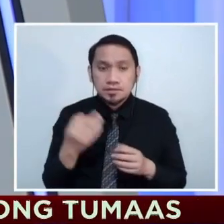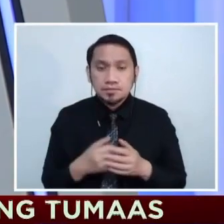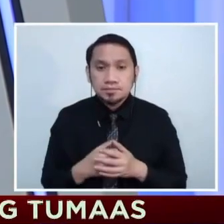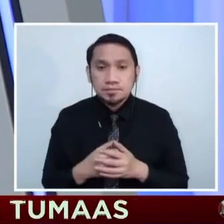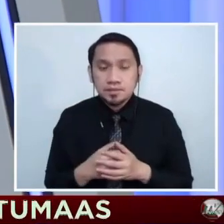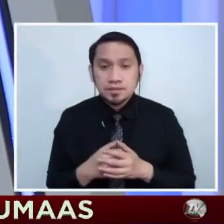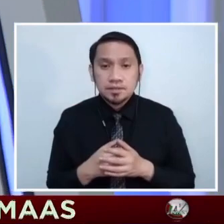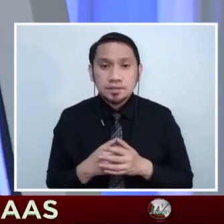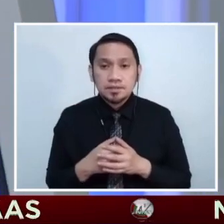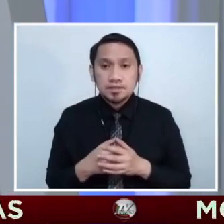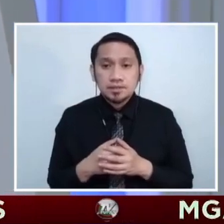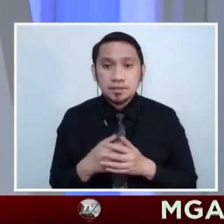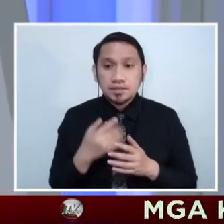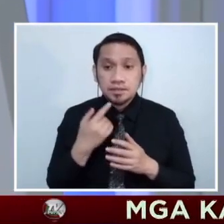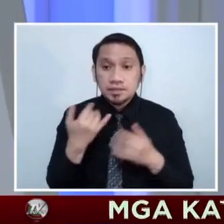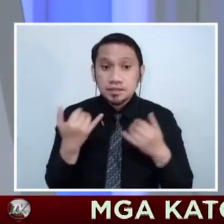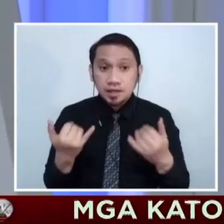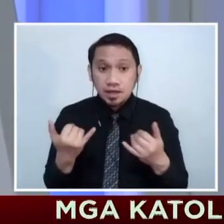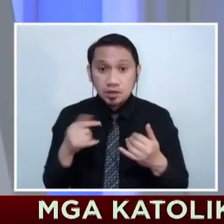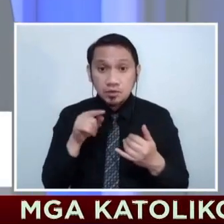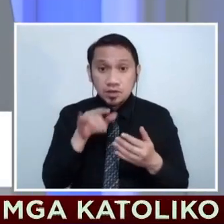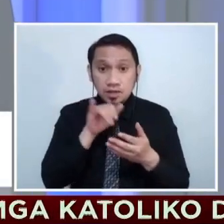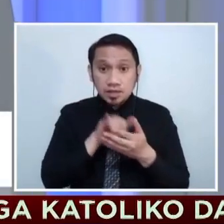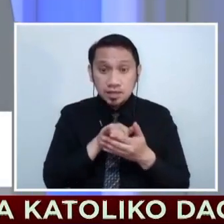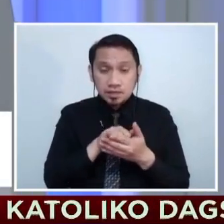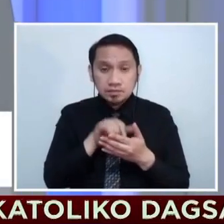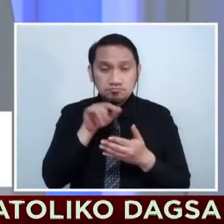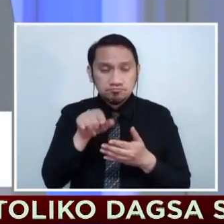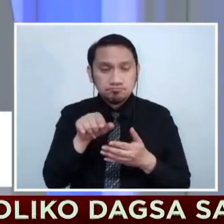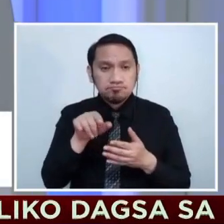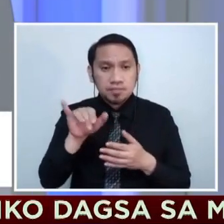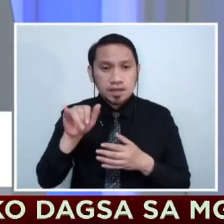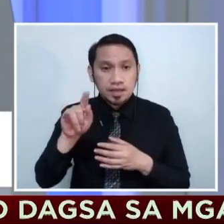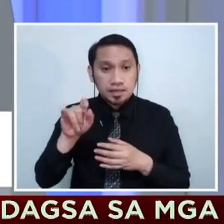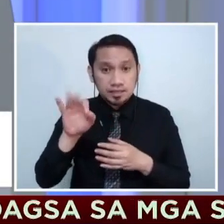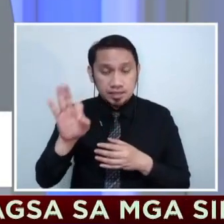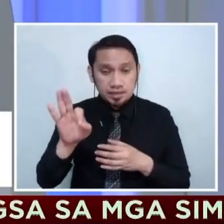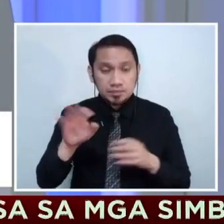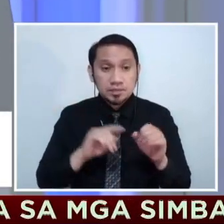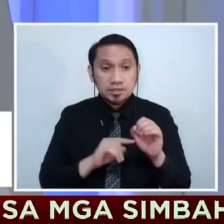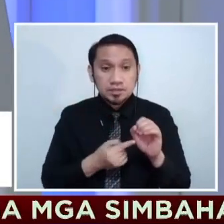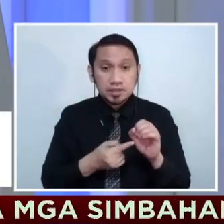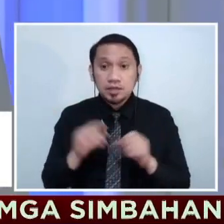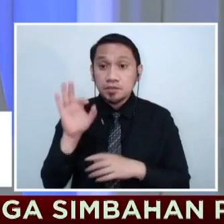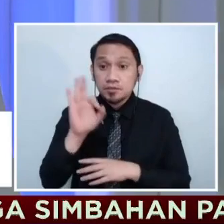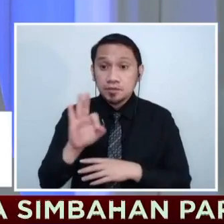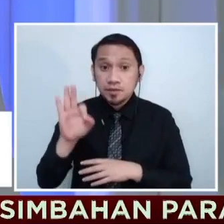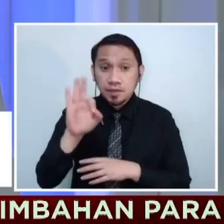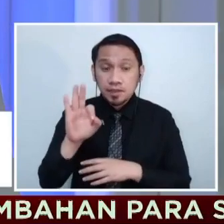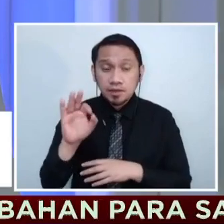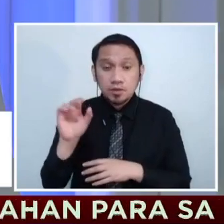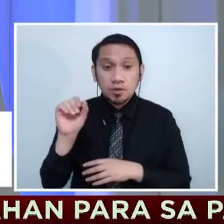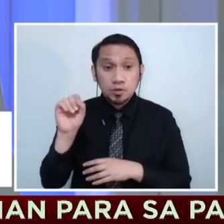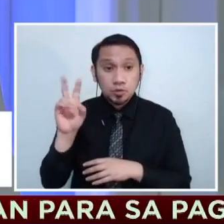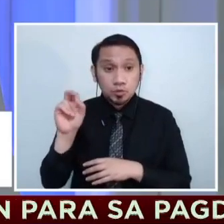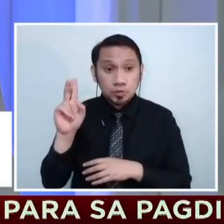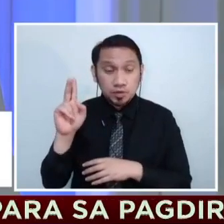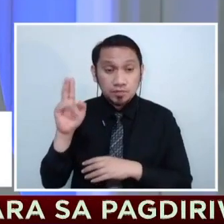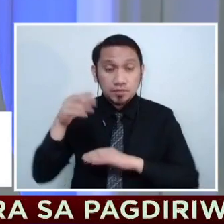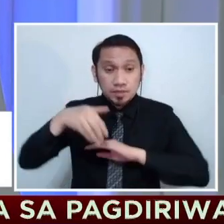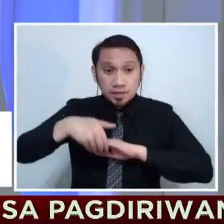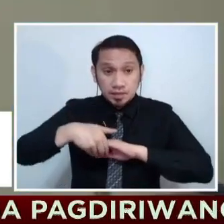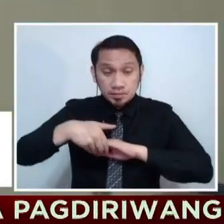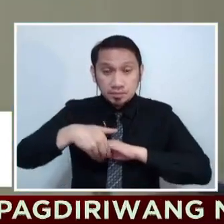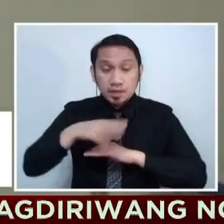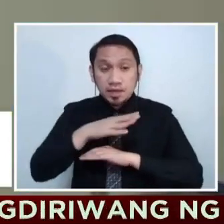Carlo Nograles, epektibo ang kautusan ng Interagency Task Force simula Biyernes, 12:01 ng hating gabi, at